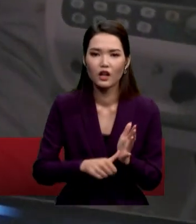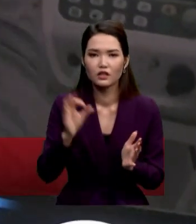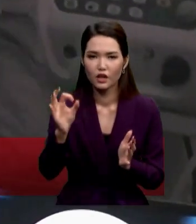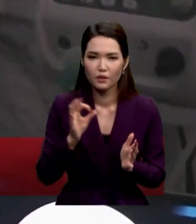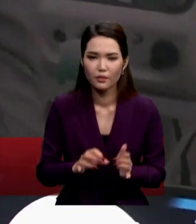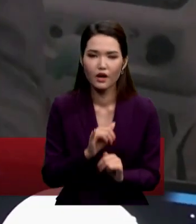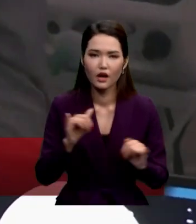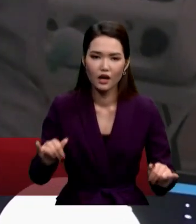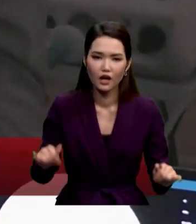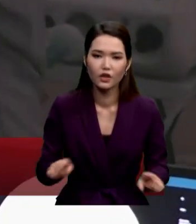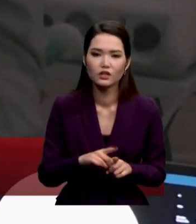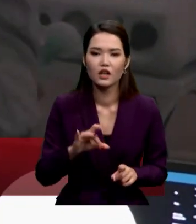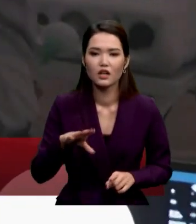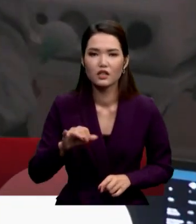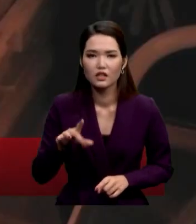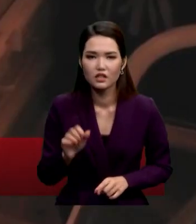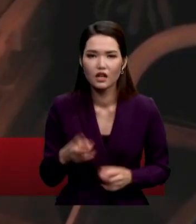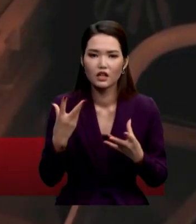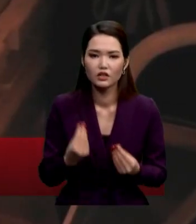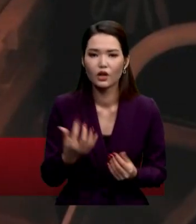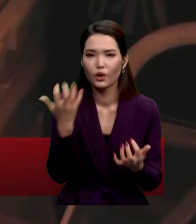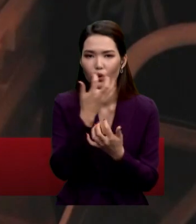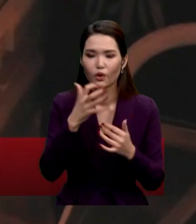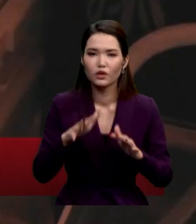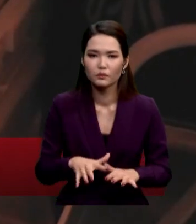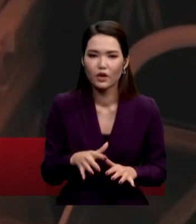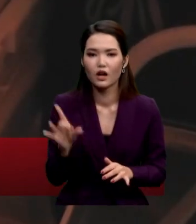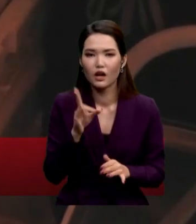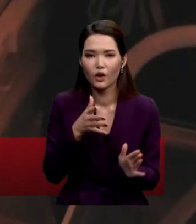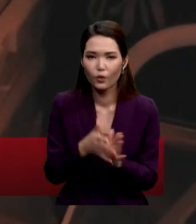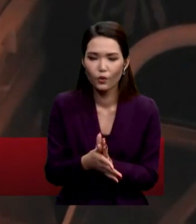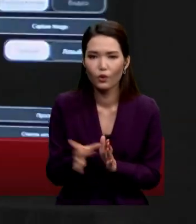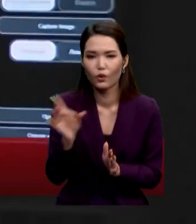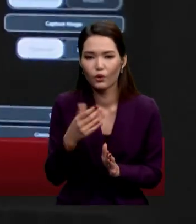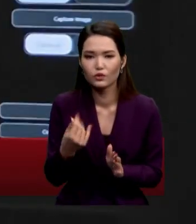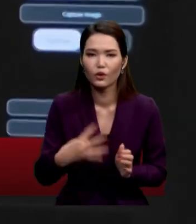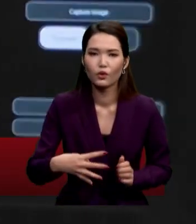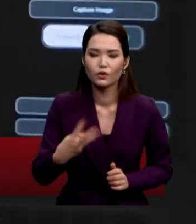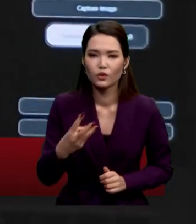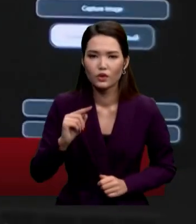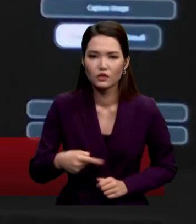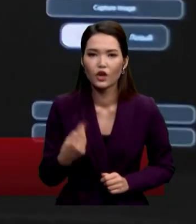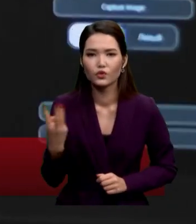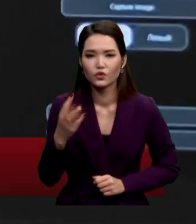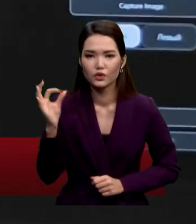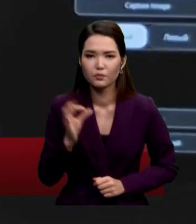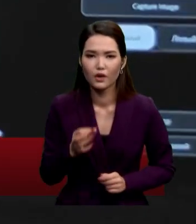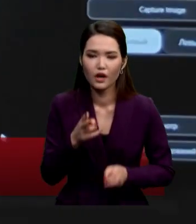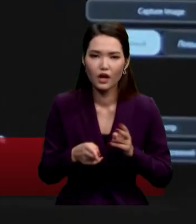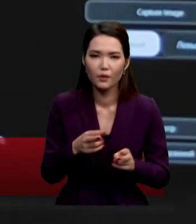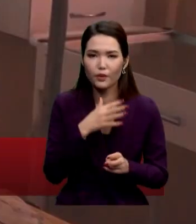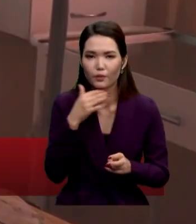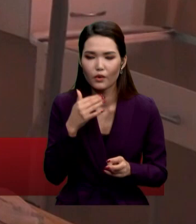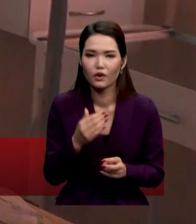20,6%-ға арттыруға және ретинопатия кезінде көз торын лазер коагуляциялау бойынша 34,3%-ға көп операциялар